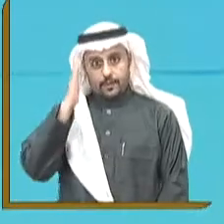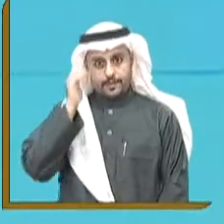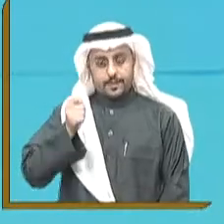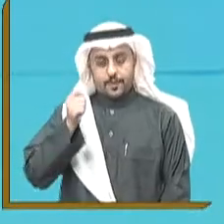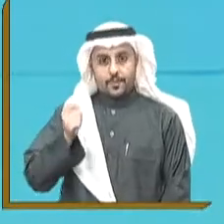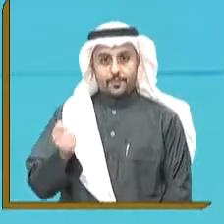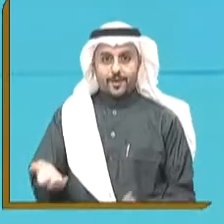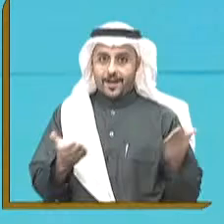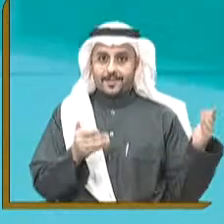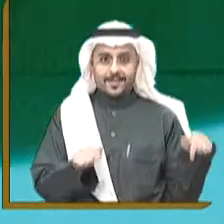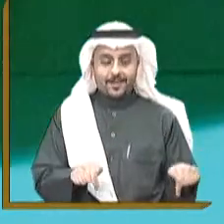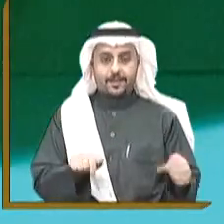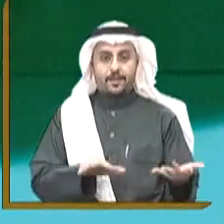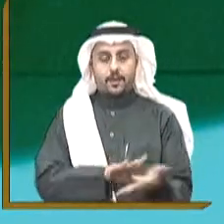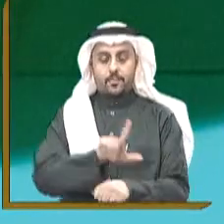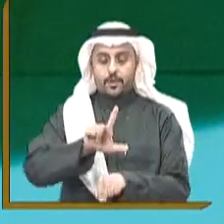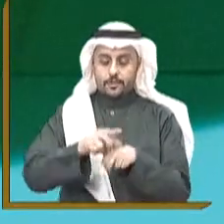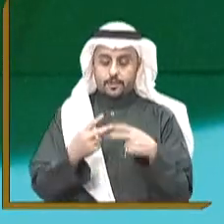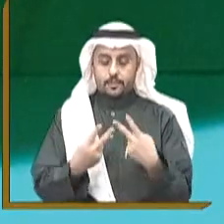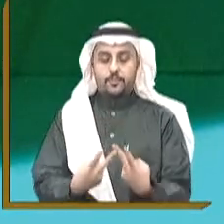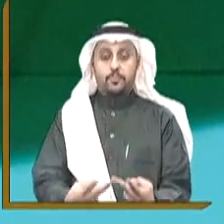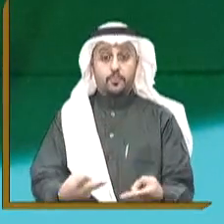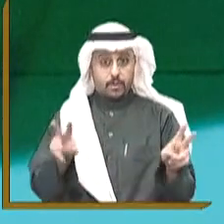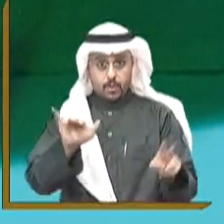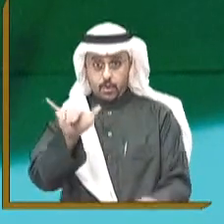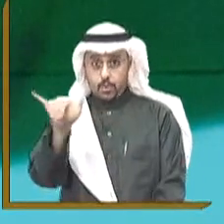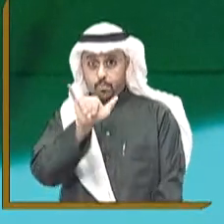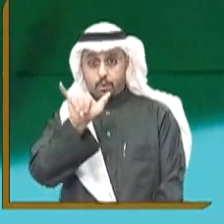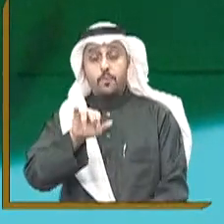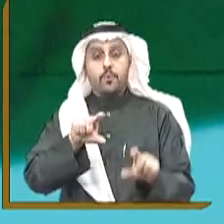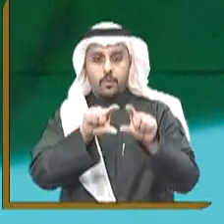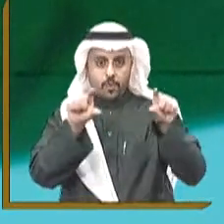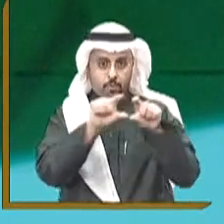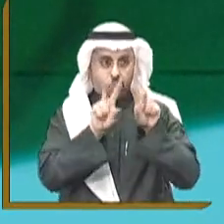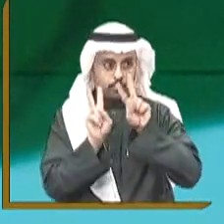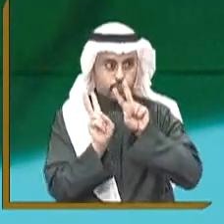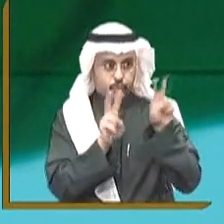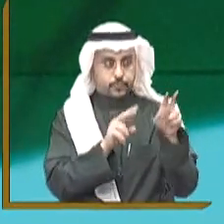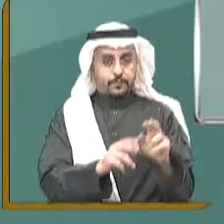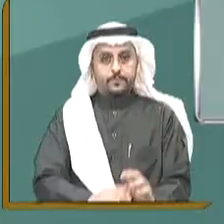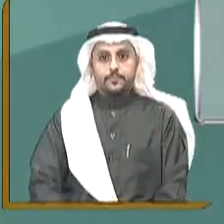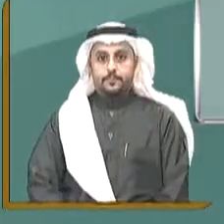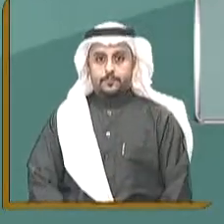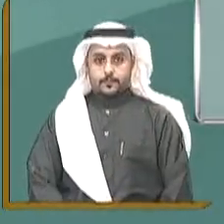أهلا بكم في نشرة الأخبار الرئيسة من القناة السعودية، والبداية بالعناوين.